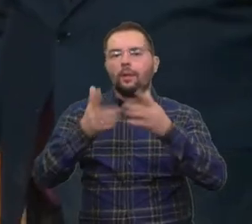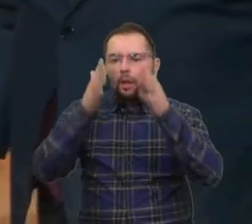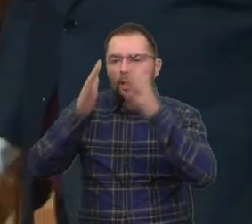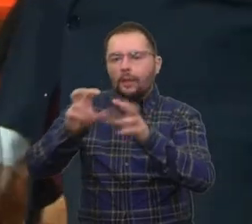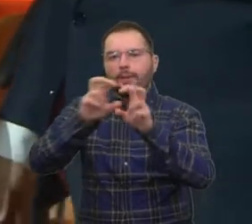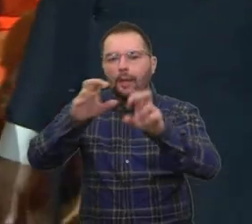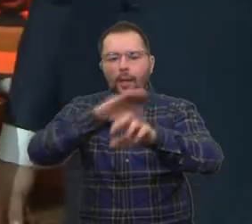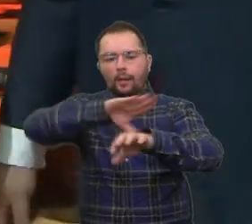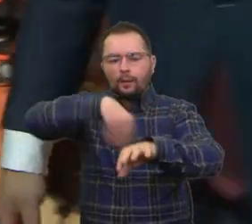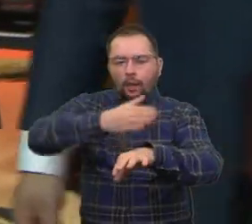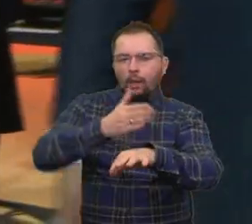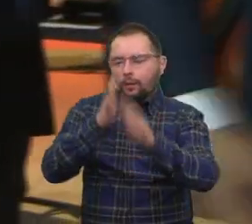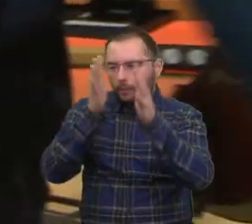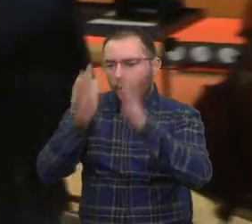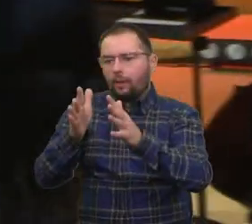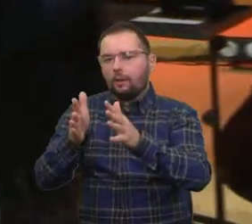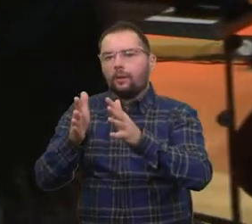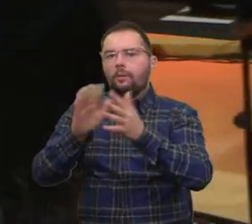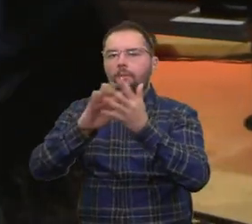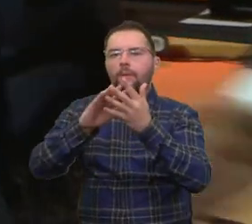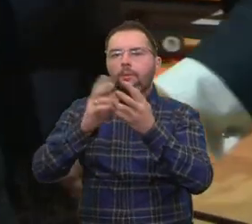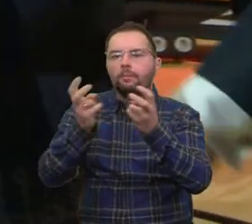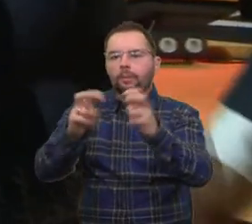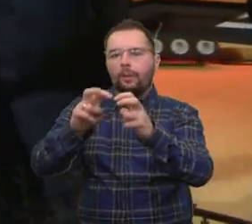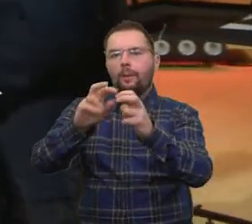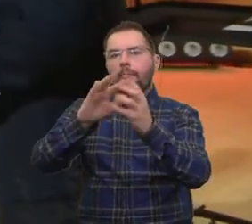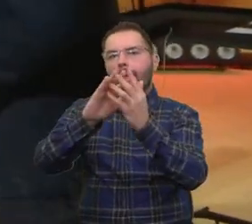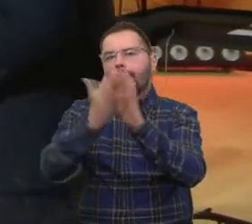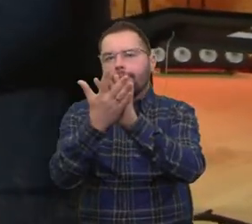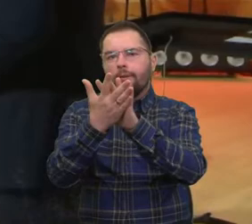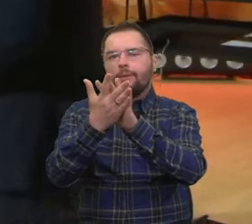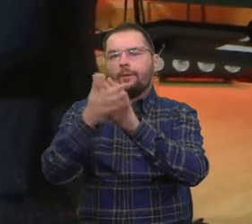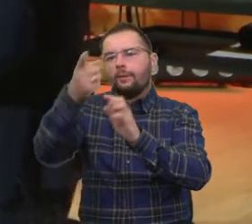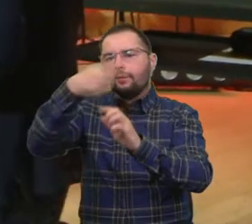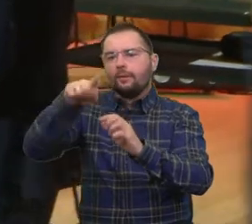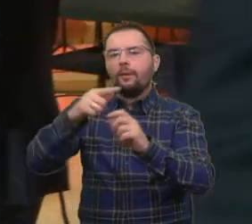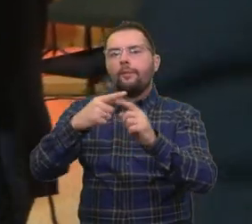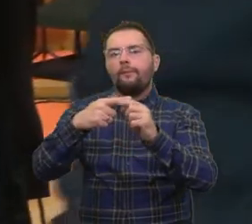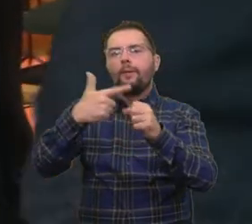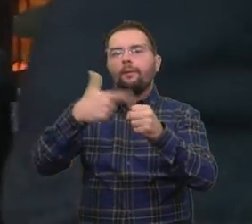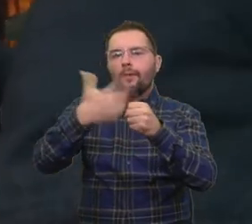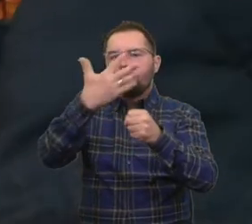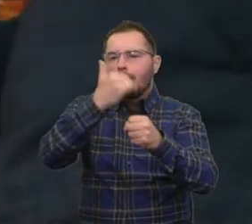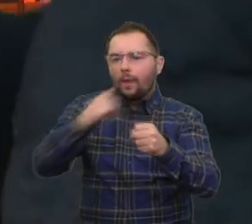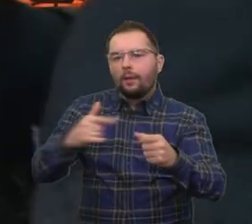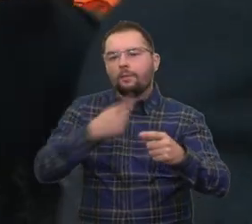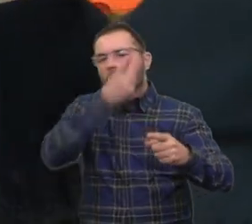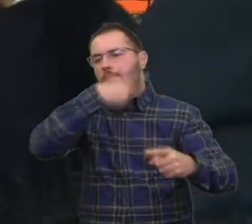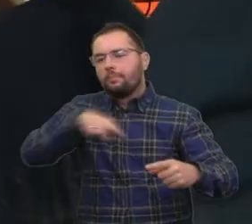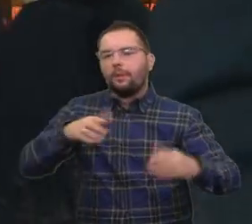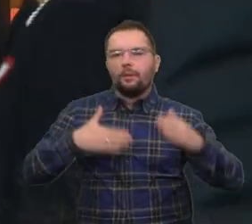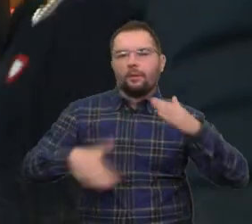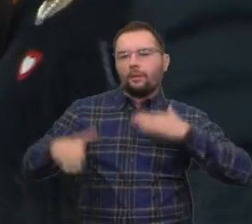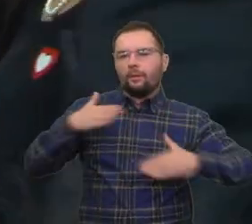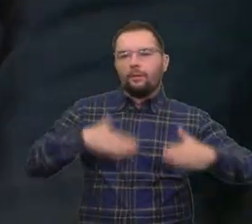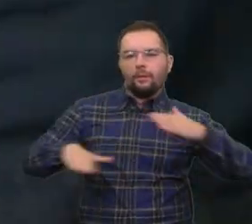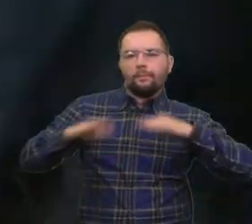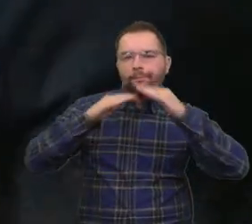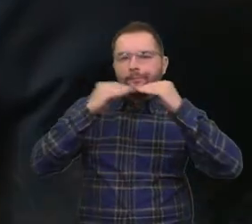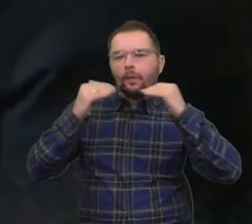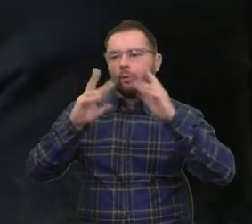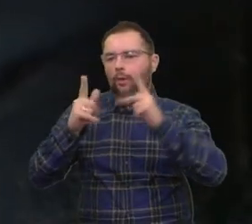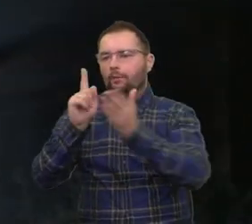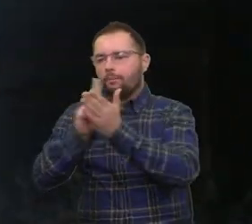je w tworzeniu tego dzieła, którym dziś po 25 latach możemy się cieszyć. To jest chyba niezmienna